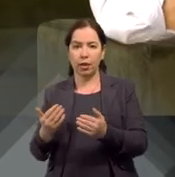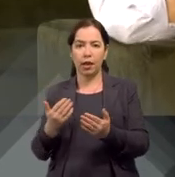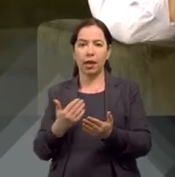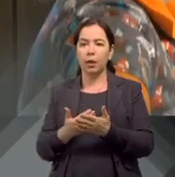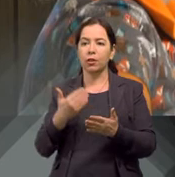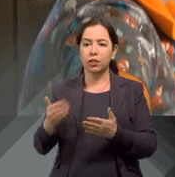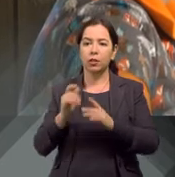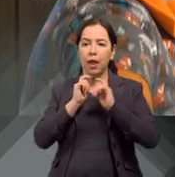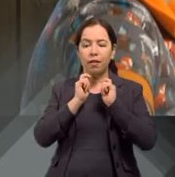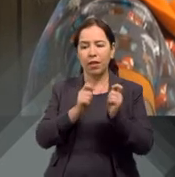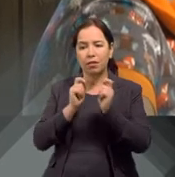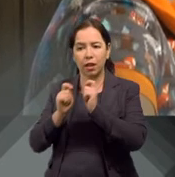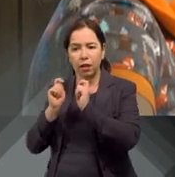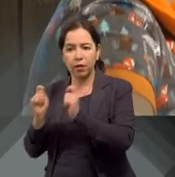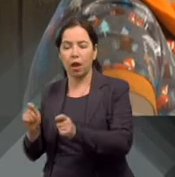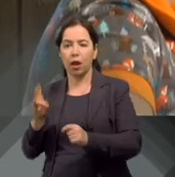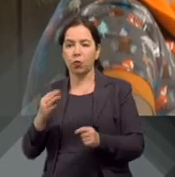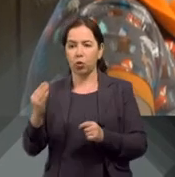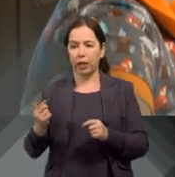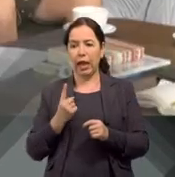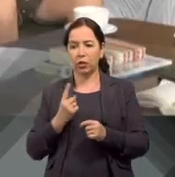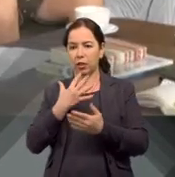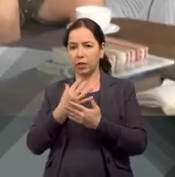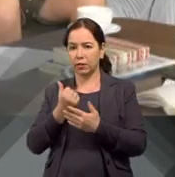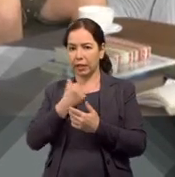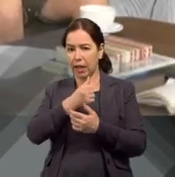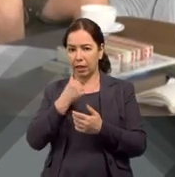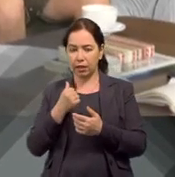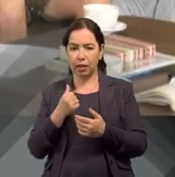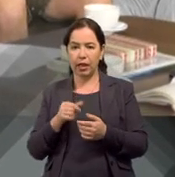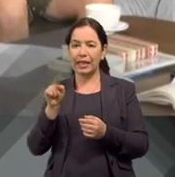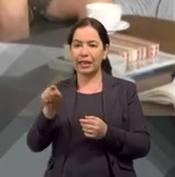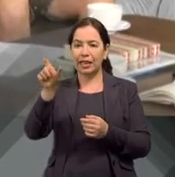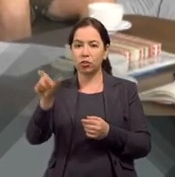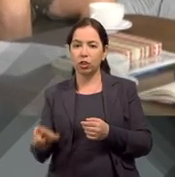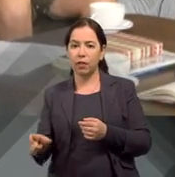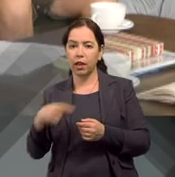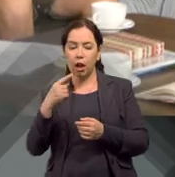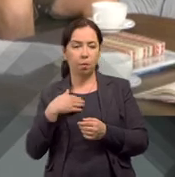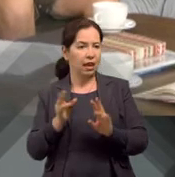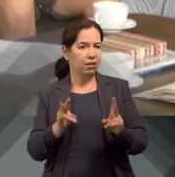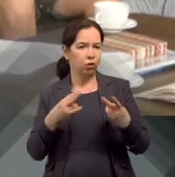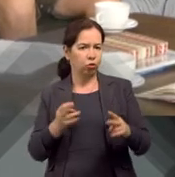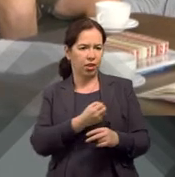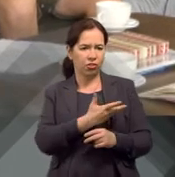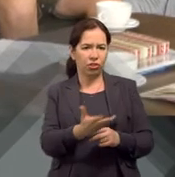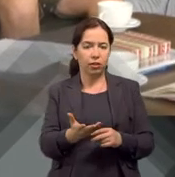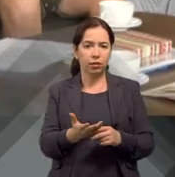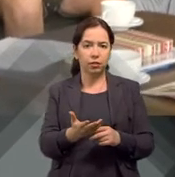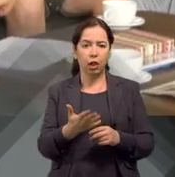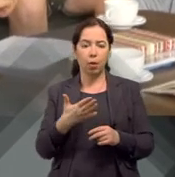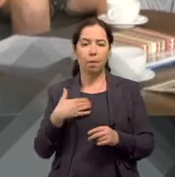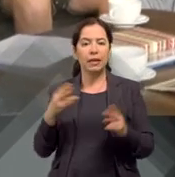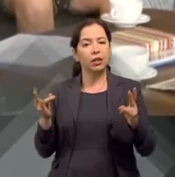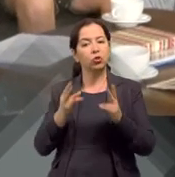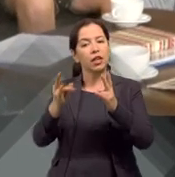подарками, но в своей тайне ты остаешься одинокий. И тогда человек говорит, мне не нужна щедрость. Мне